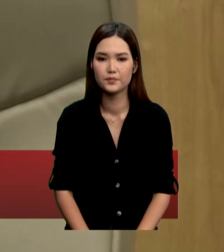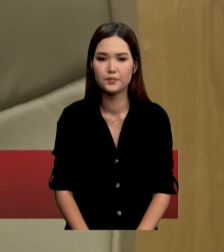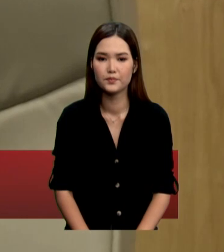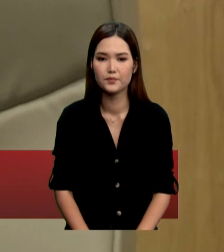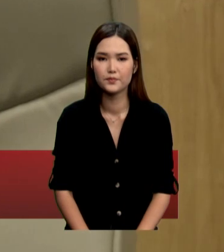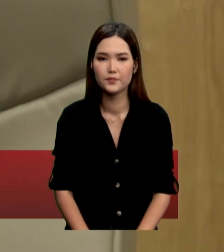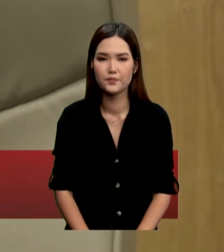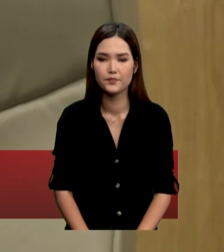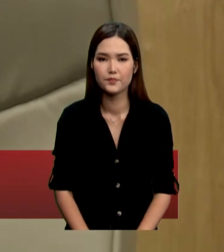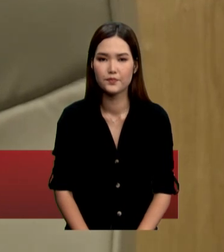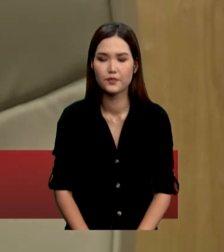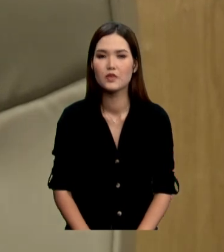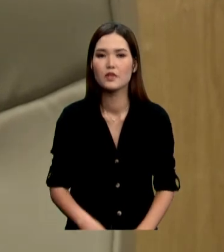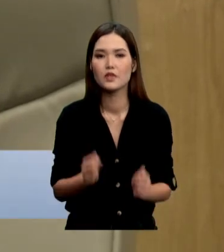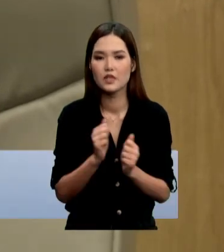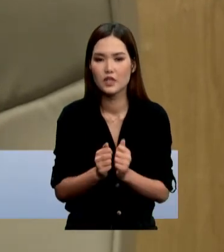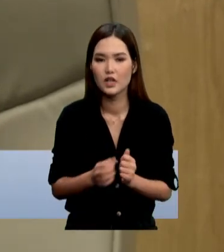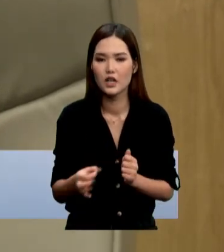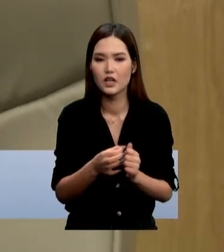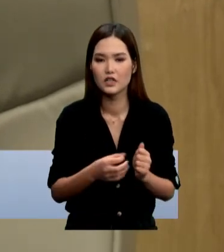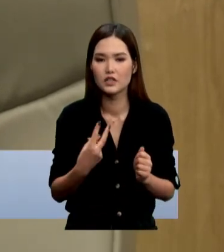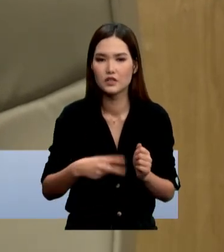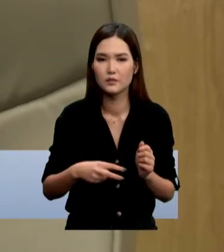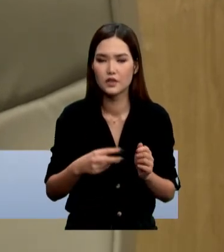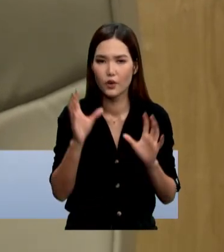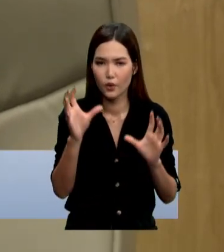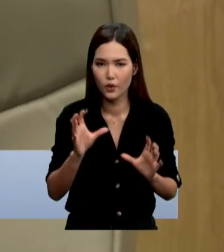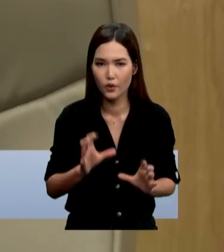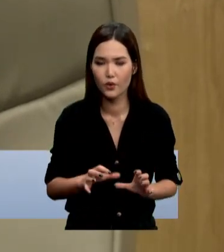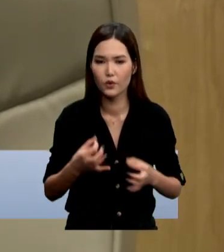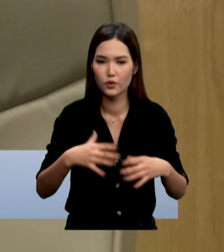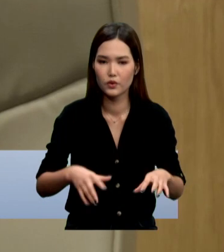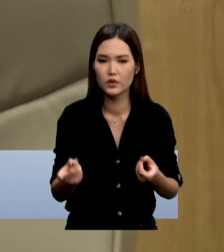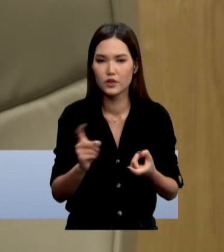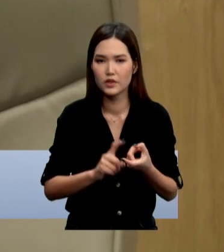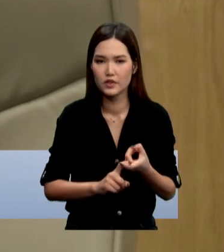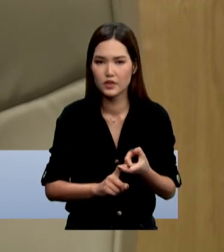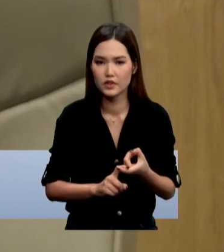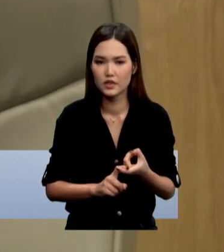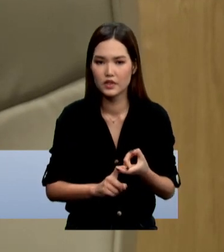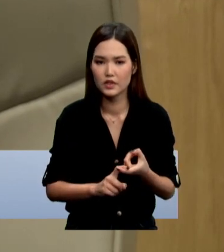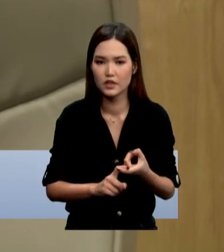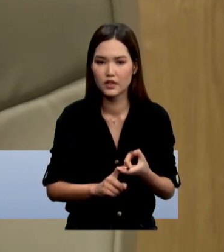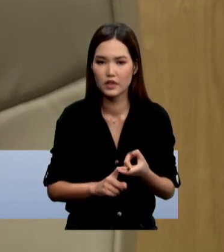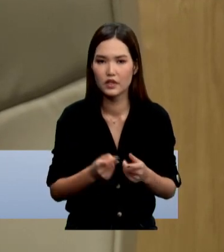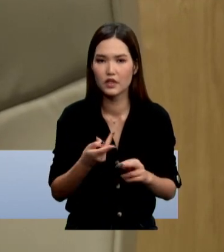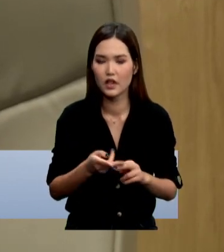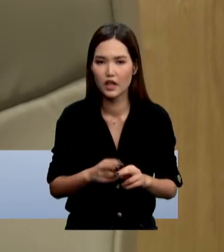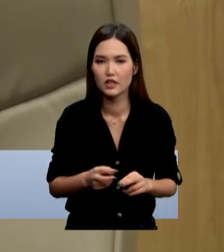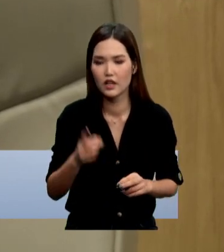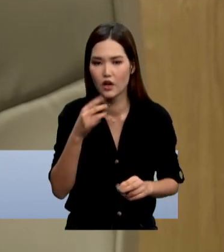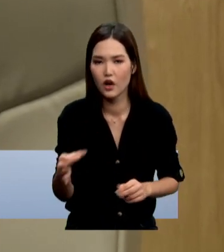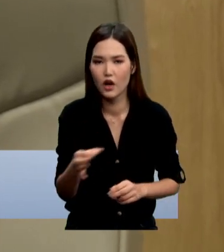Сайлау туралы конституциялық заңның 27-ші бабының 2-ші тармағына сәйкес, сайлау алдындағы үгітті